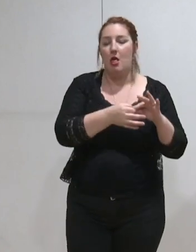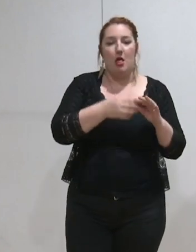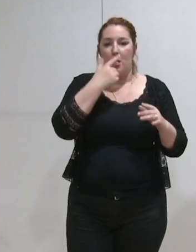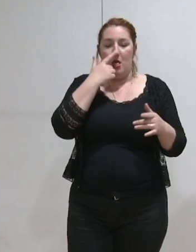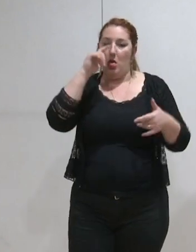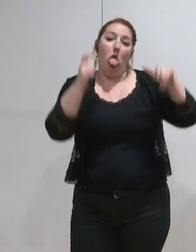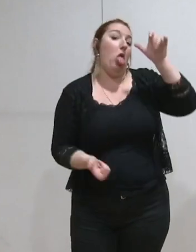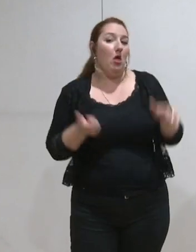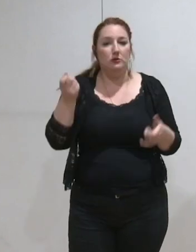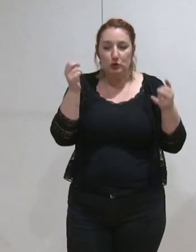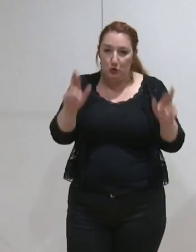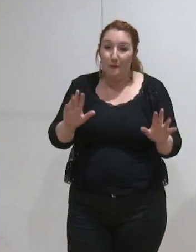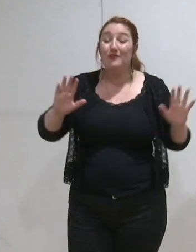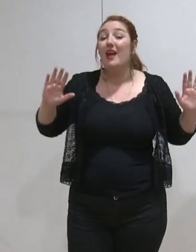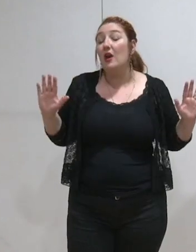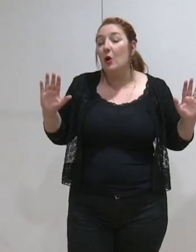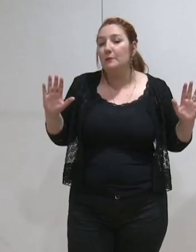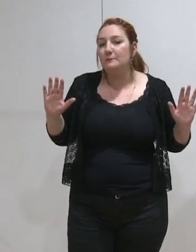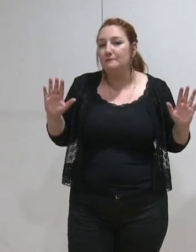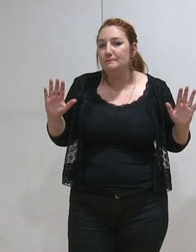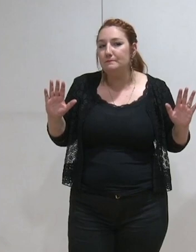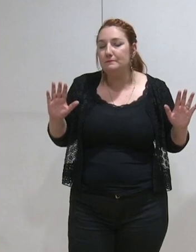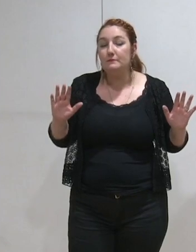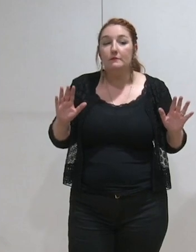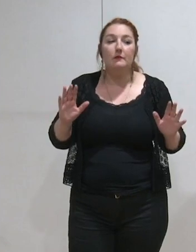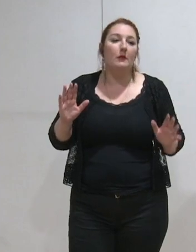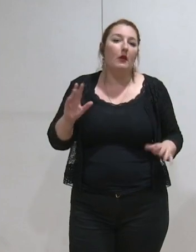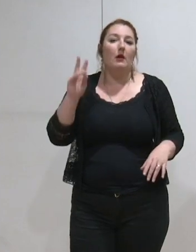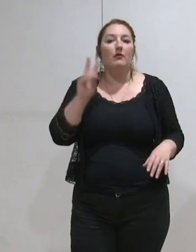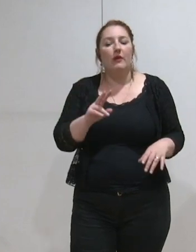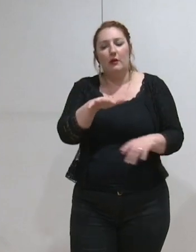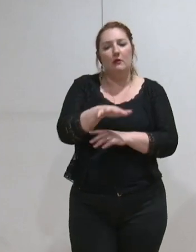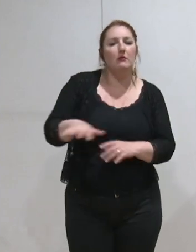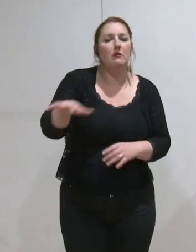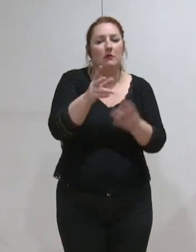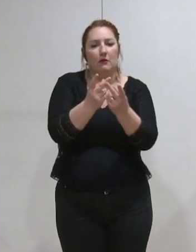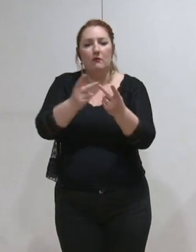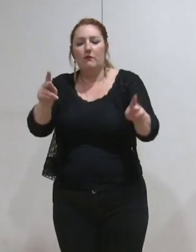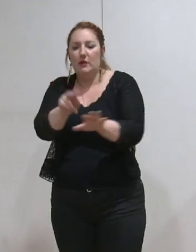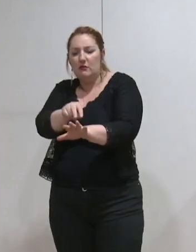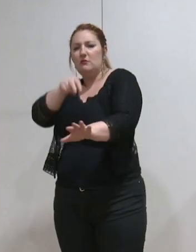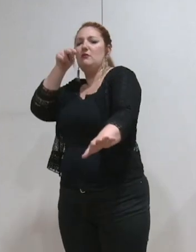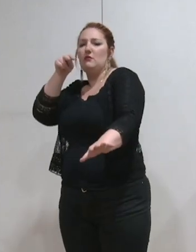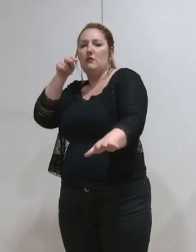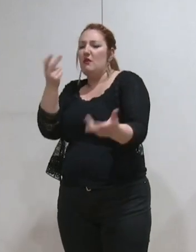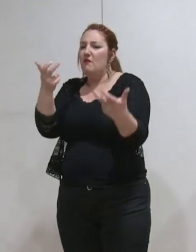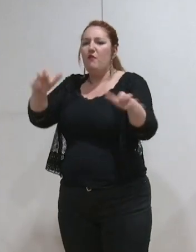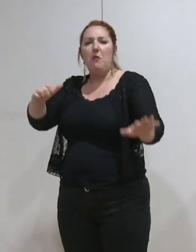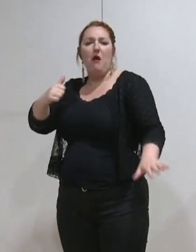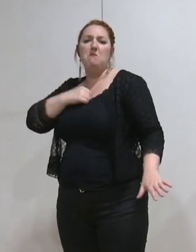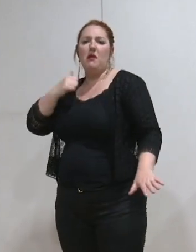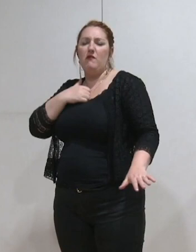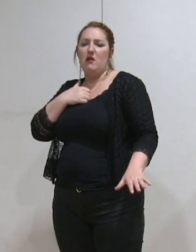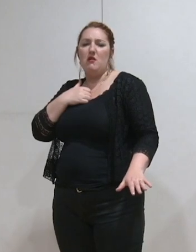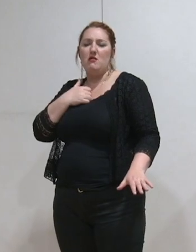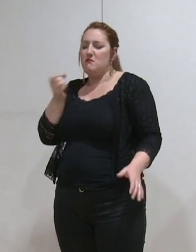alors sauf à avoir une vision maltusienne de la ville à vouloir stopper toute opération privée ce qui